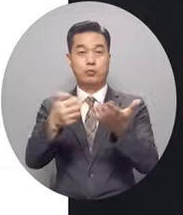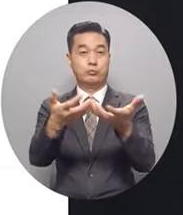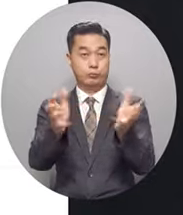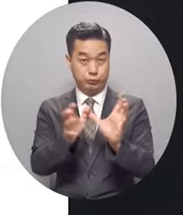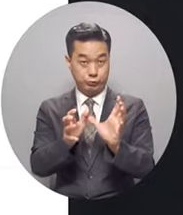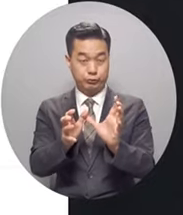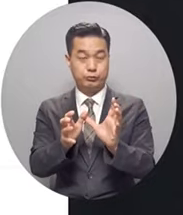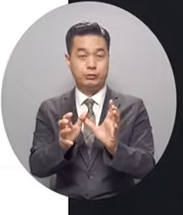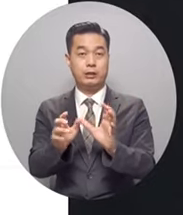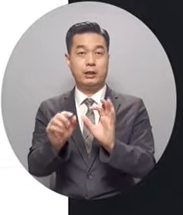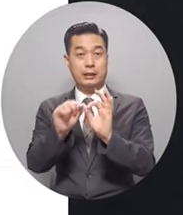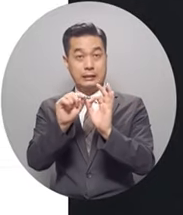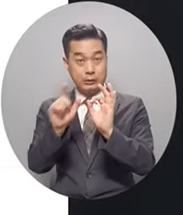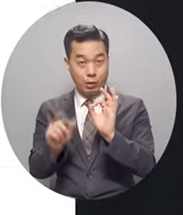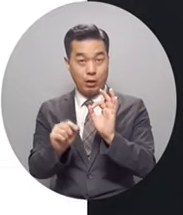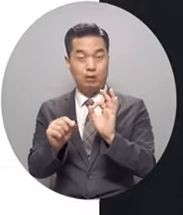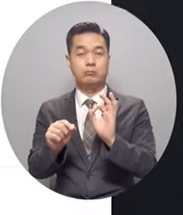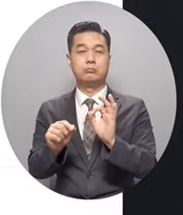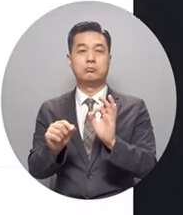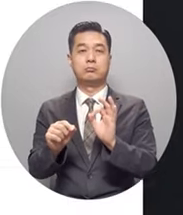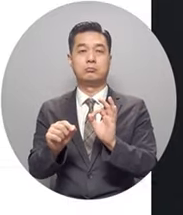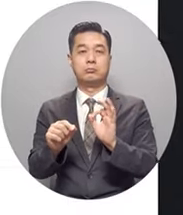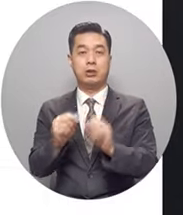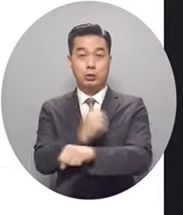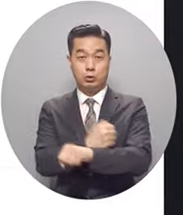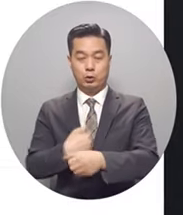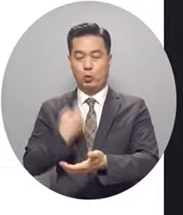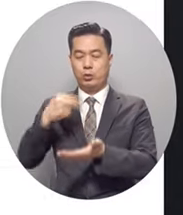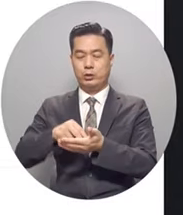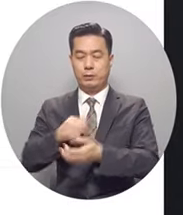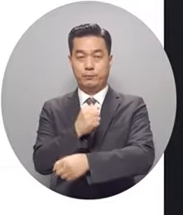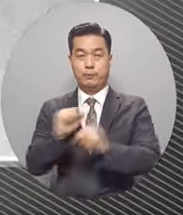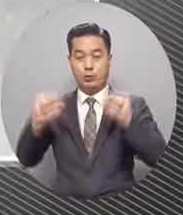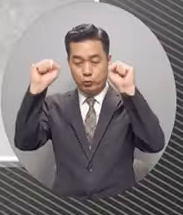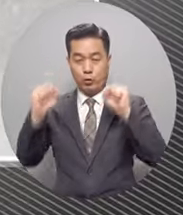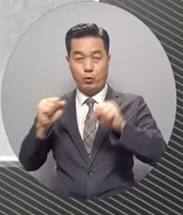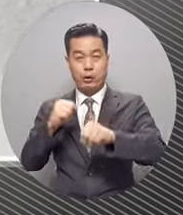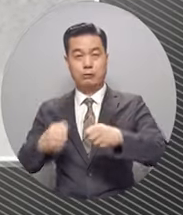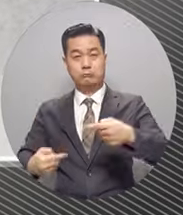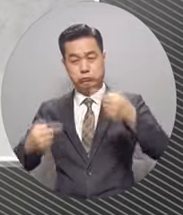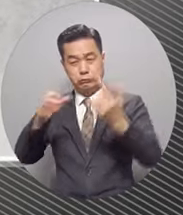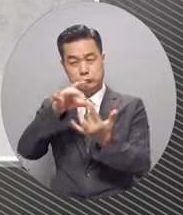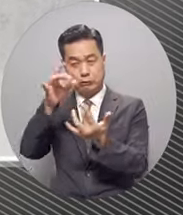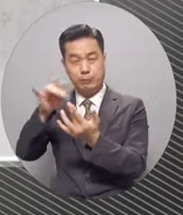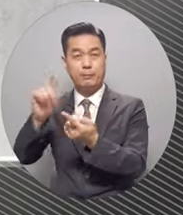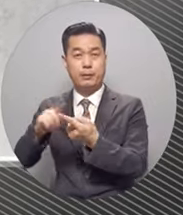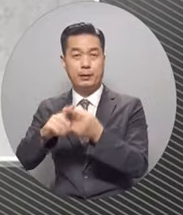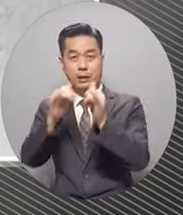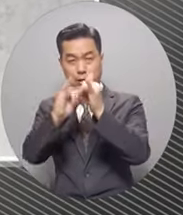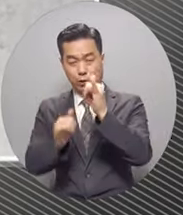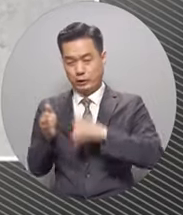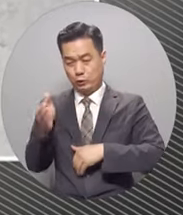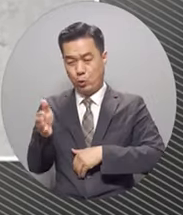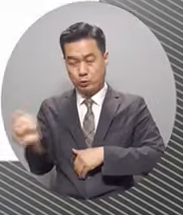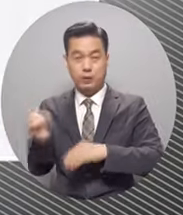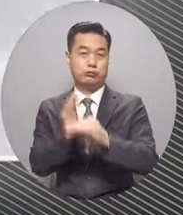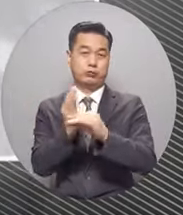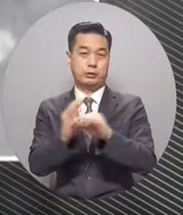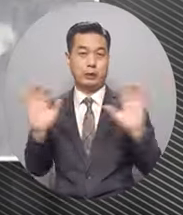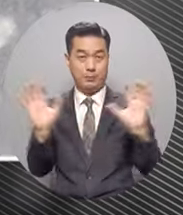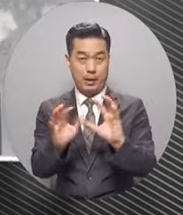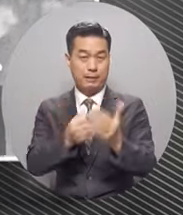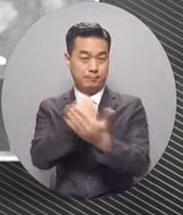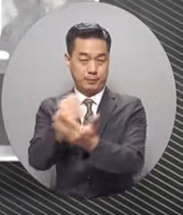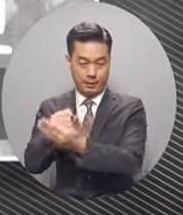보훈부는외부위원선정에대한 별도의임명절차나임기 규정이없기 때문에 주로역사전문가중에서선정되었으며,